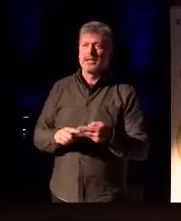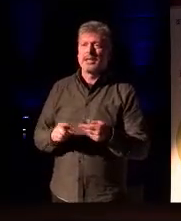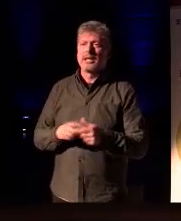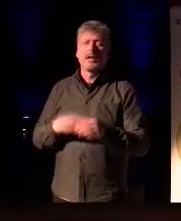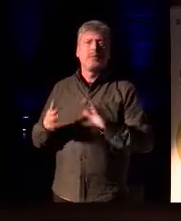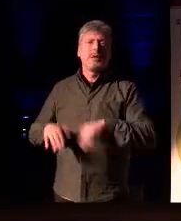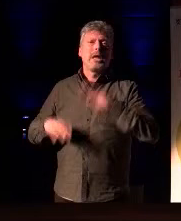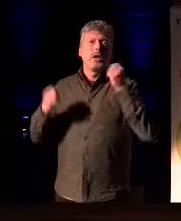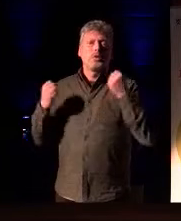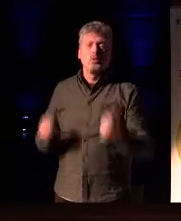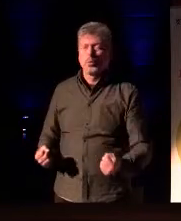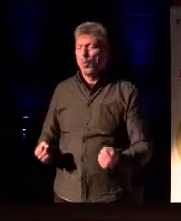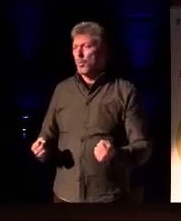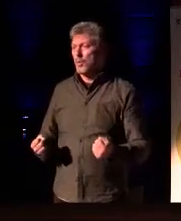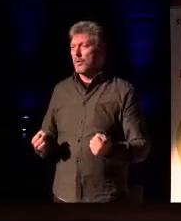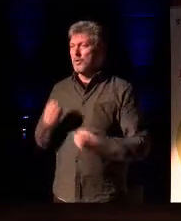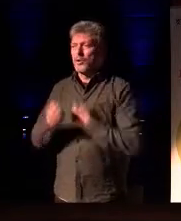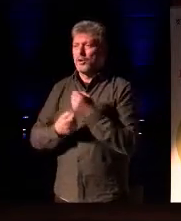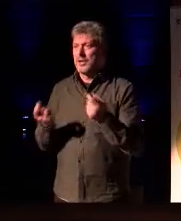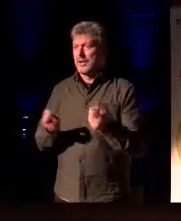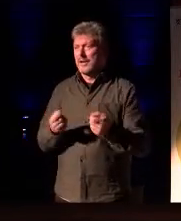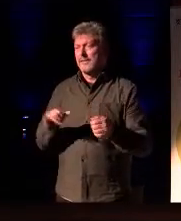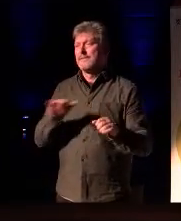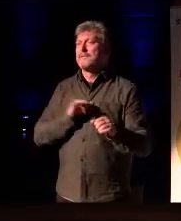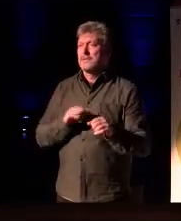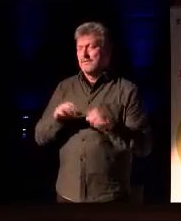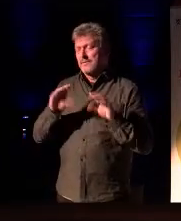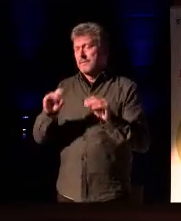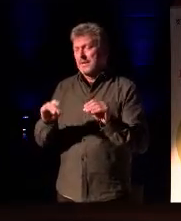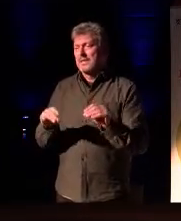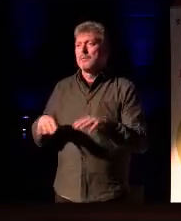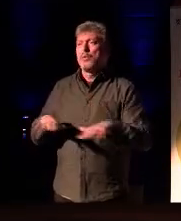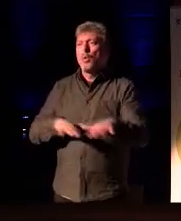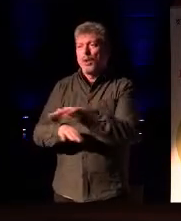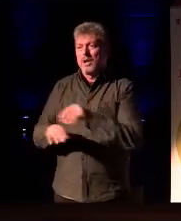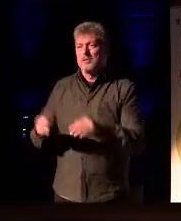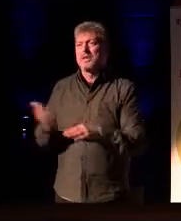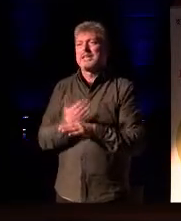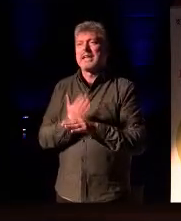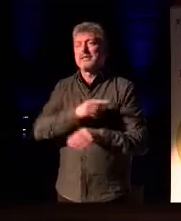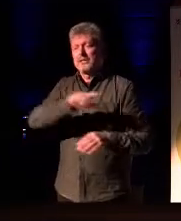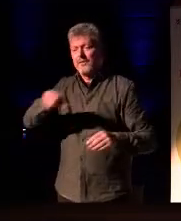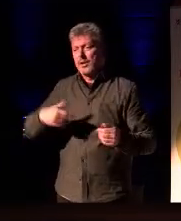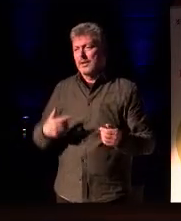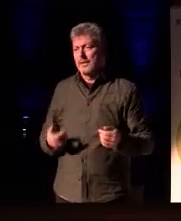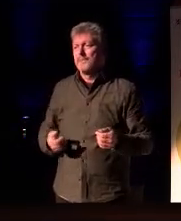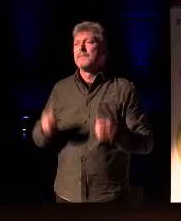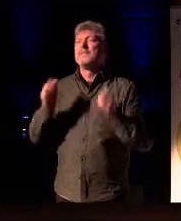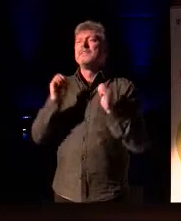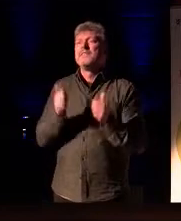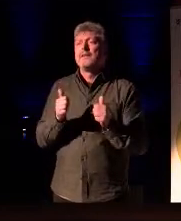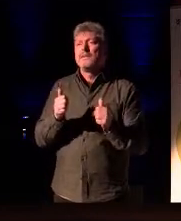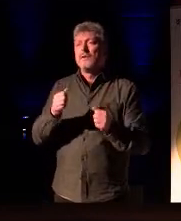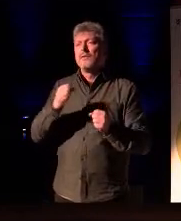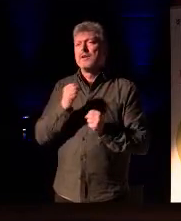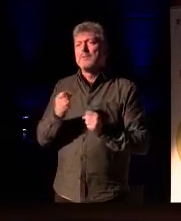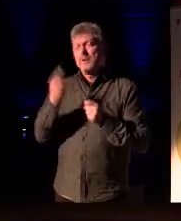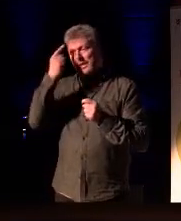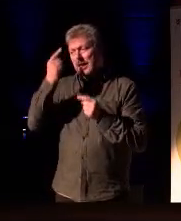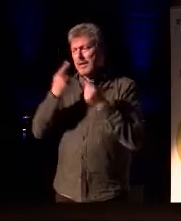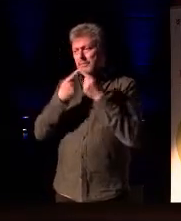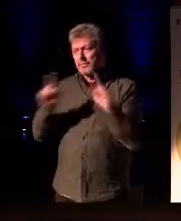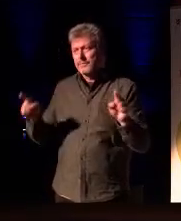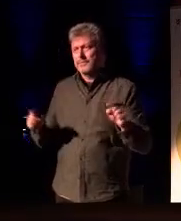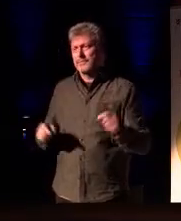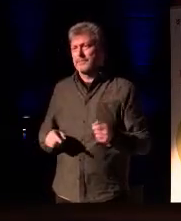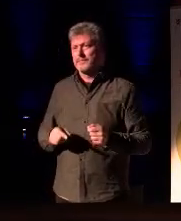ting hvis vi bedre på innhold og kvalitet I de tjenestene vi skal gi. Og derfor må vi tenke annerledes, fordi vi ikke har klart å gjøre